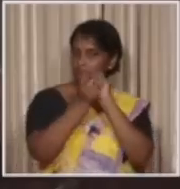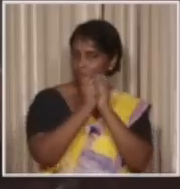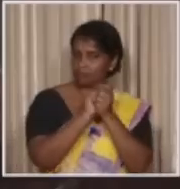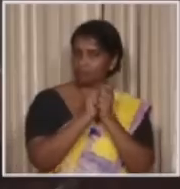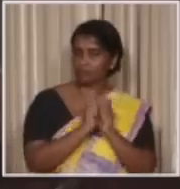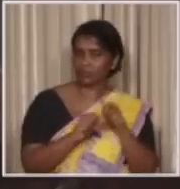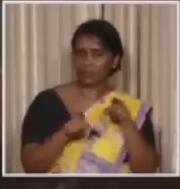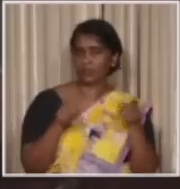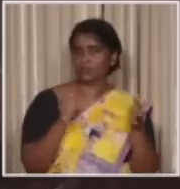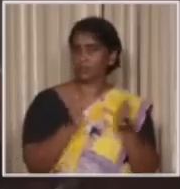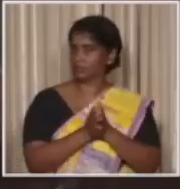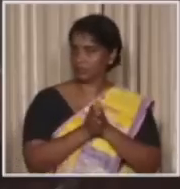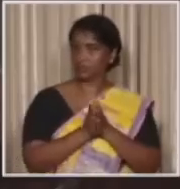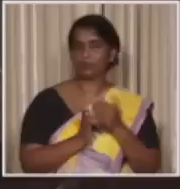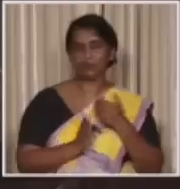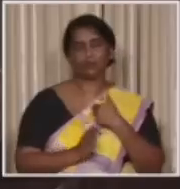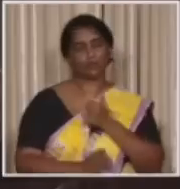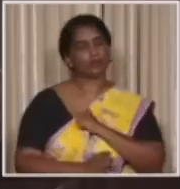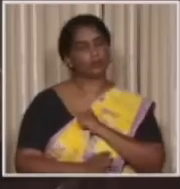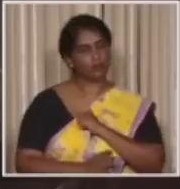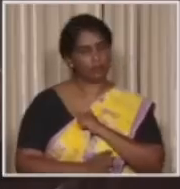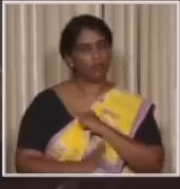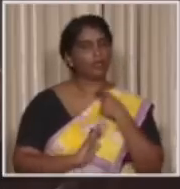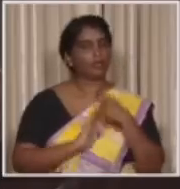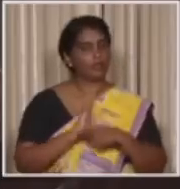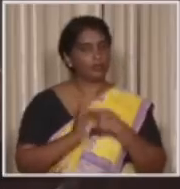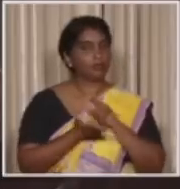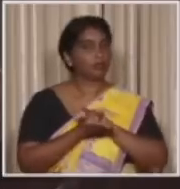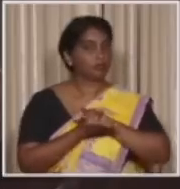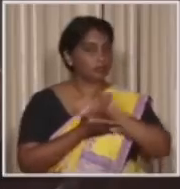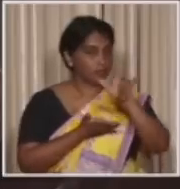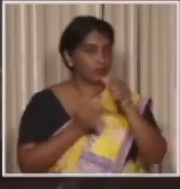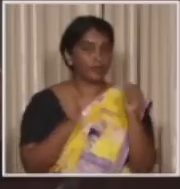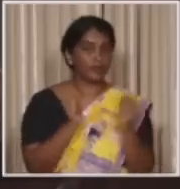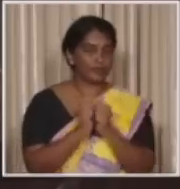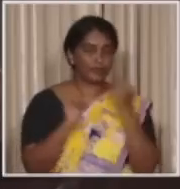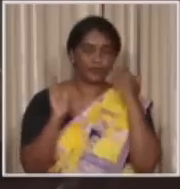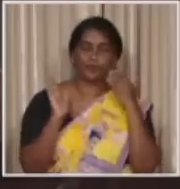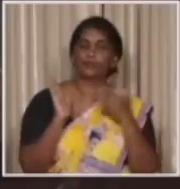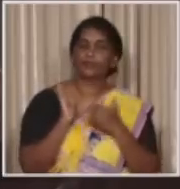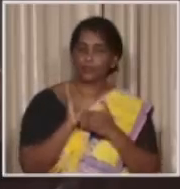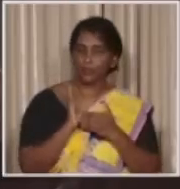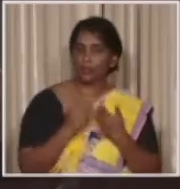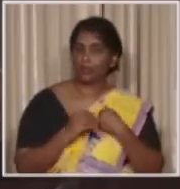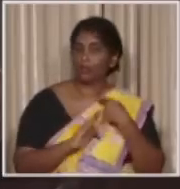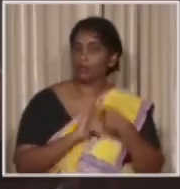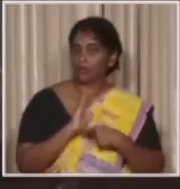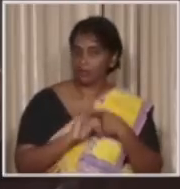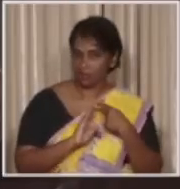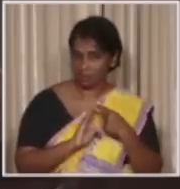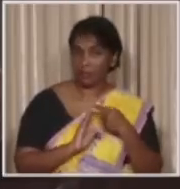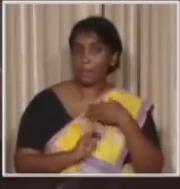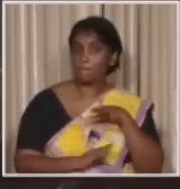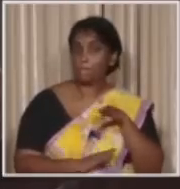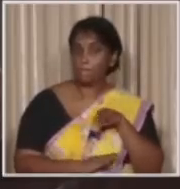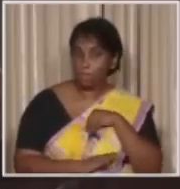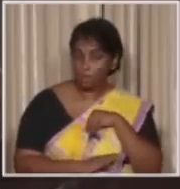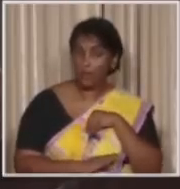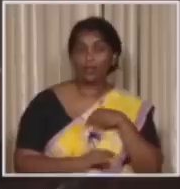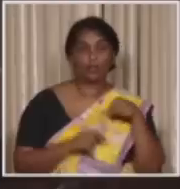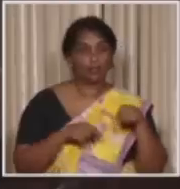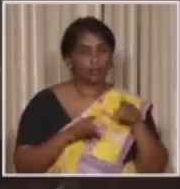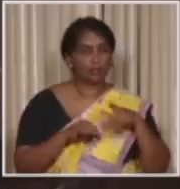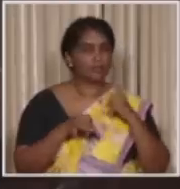හා සම්බන්ධ කර ගනිමින් මම කැමති ශ්‍රී ලංකන් ගුවන් සේවය සම්බන්ධව අපේ රටේ පිළිගත් මේ තියෙන